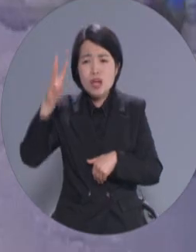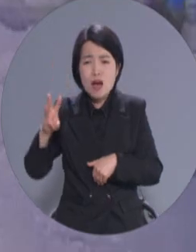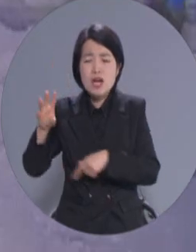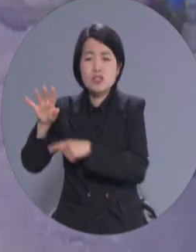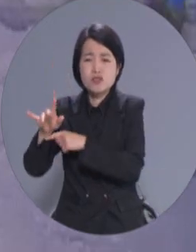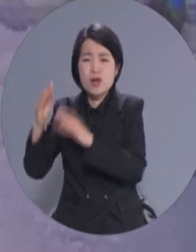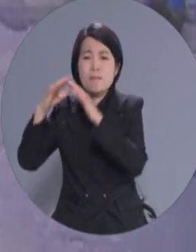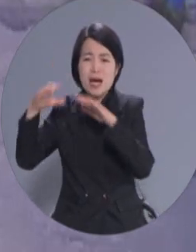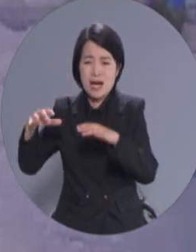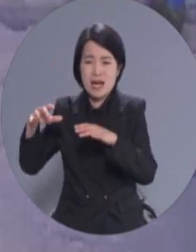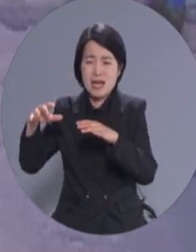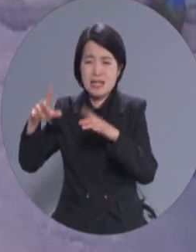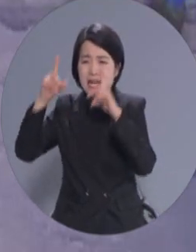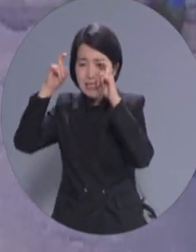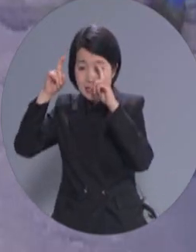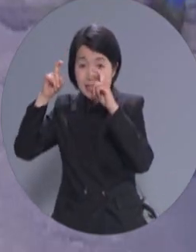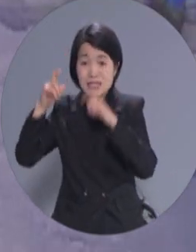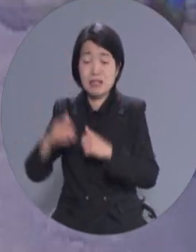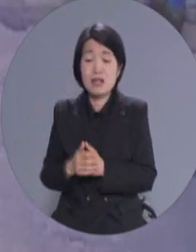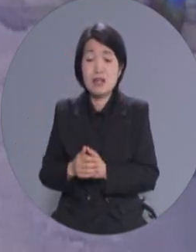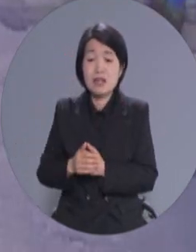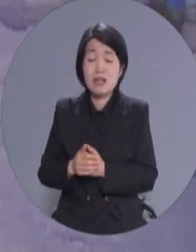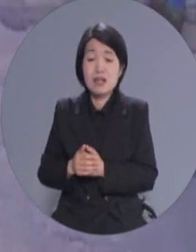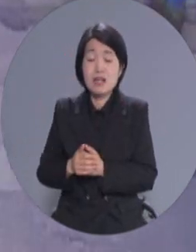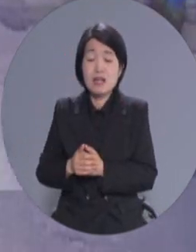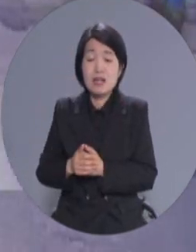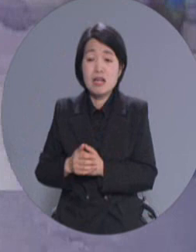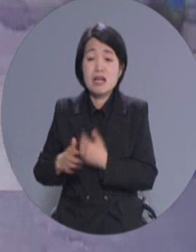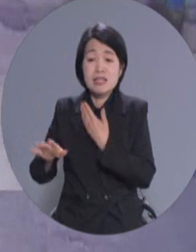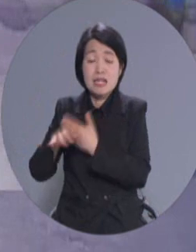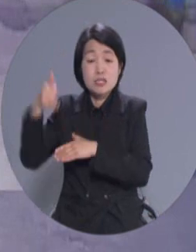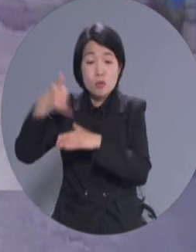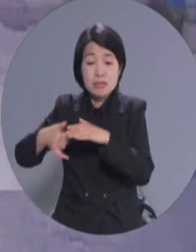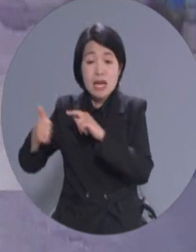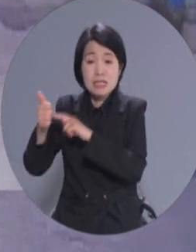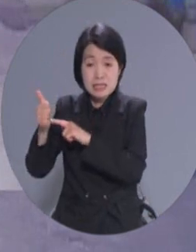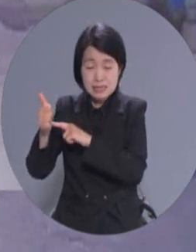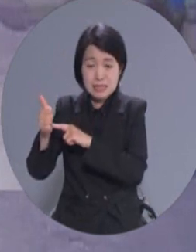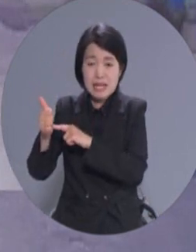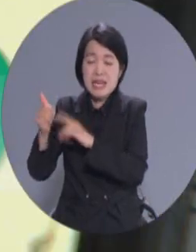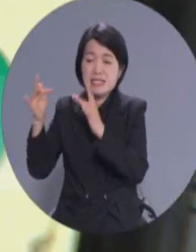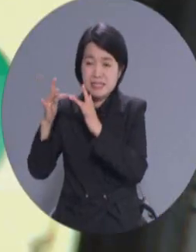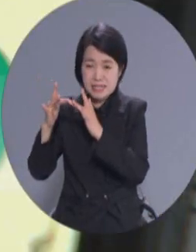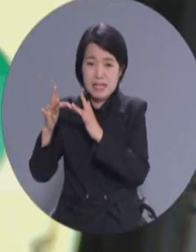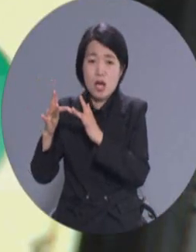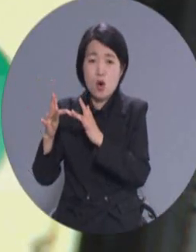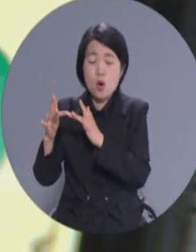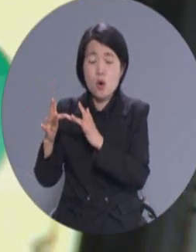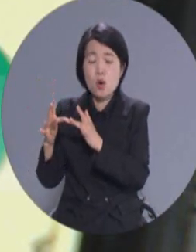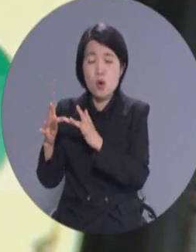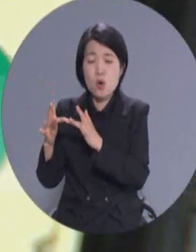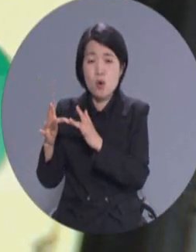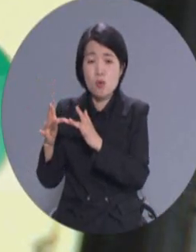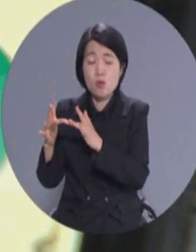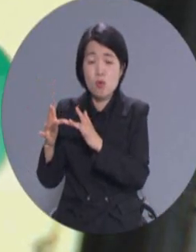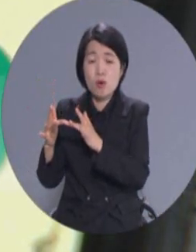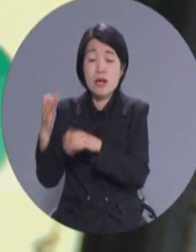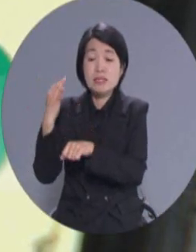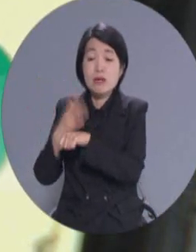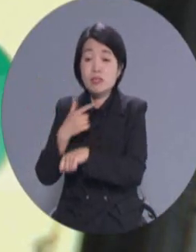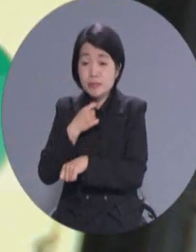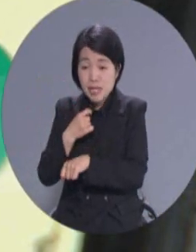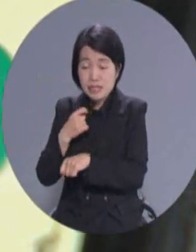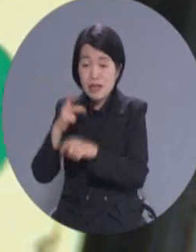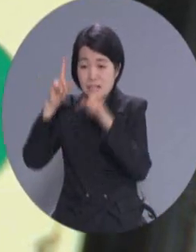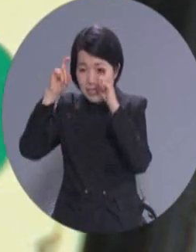마을에서 찍힌 것이었습니다. 또 다른 농민 성수민 씨가 온라인을 통해 자신의 트랙터를 사겠다고 연락한 남성에게 사진을 찍어